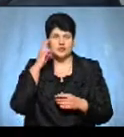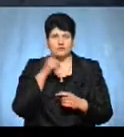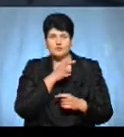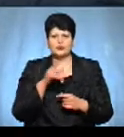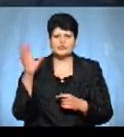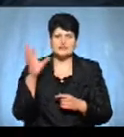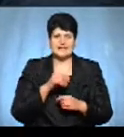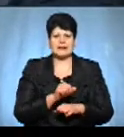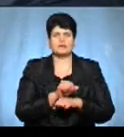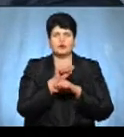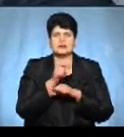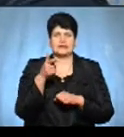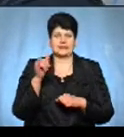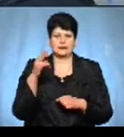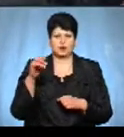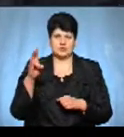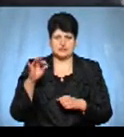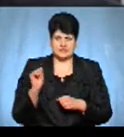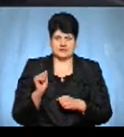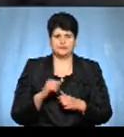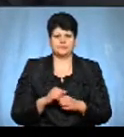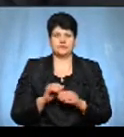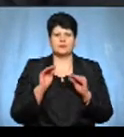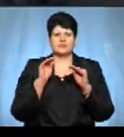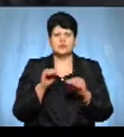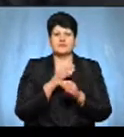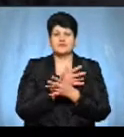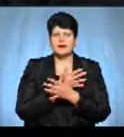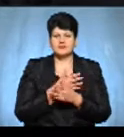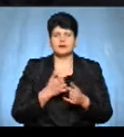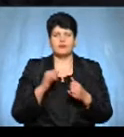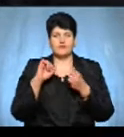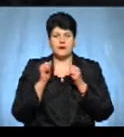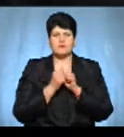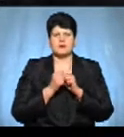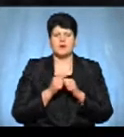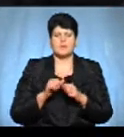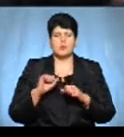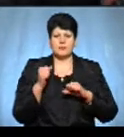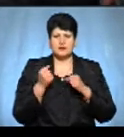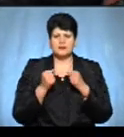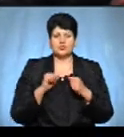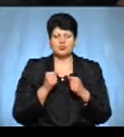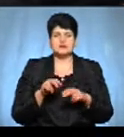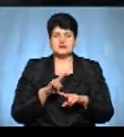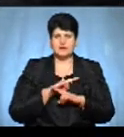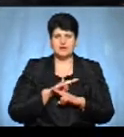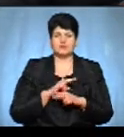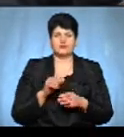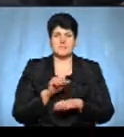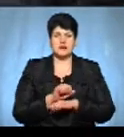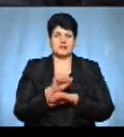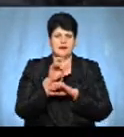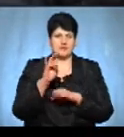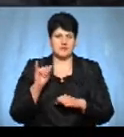впродовж усієї Революції Гідності. Повішав ангелика в пам'ять про побратимів, які загинули. У мене також друг, близький друг загинув на